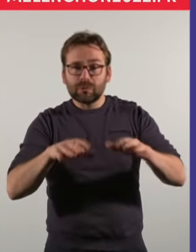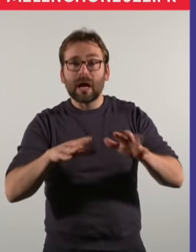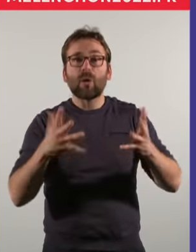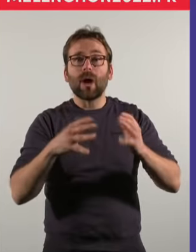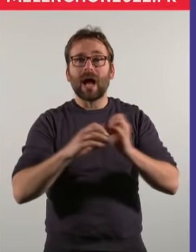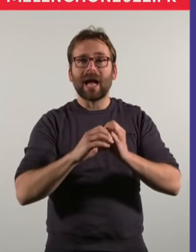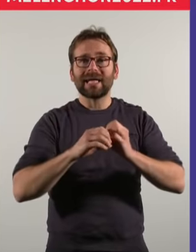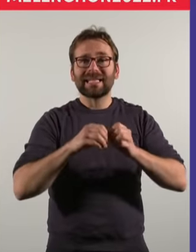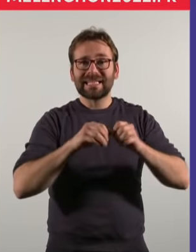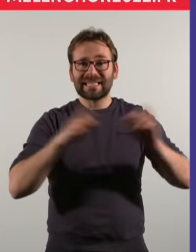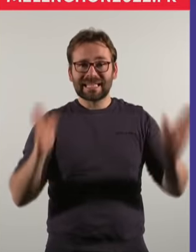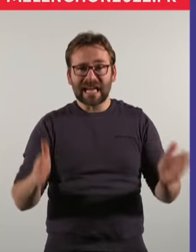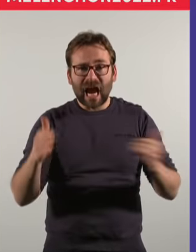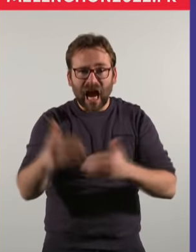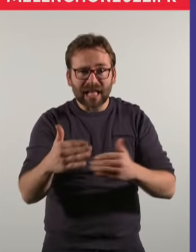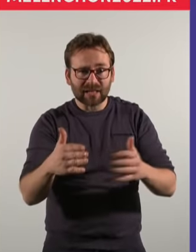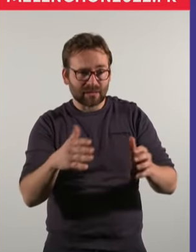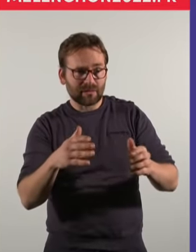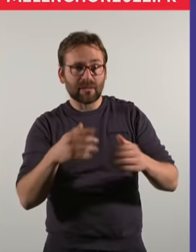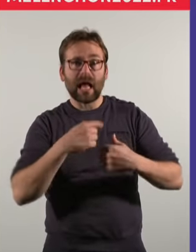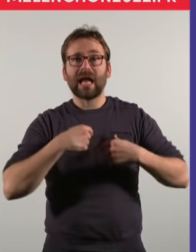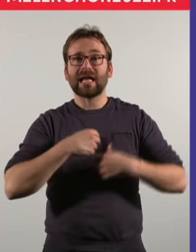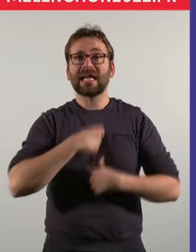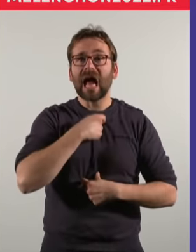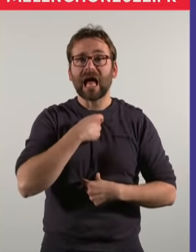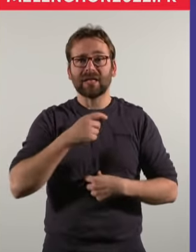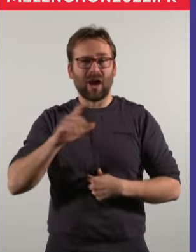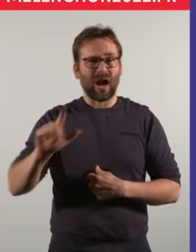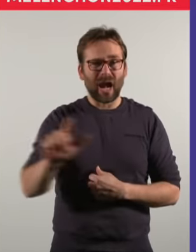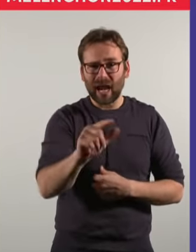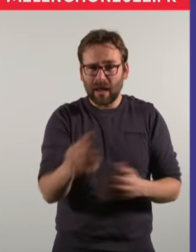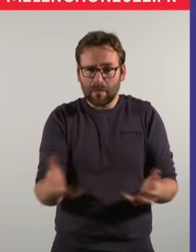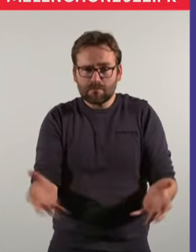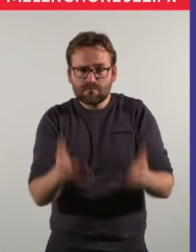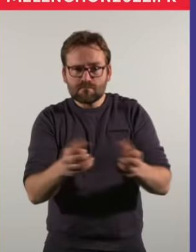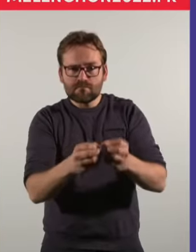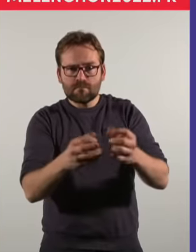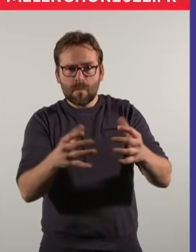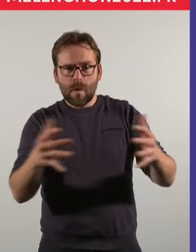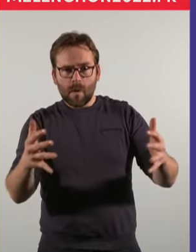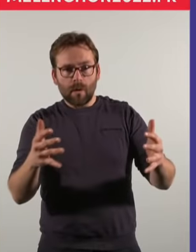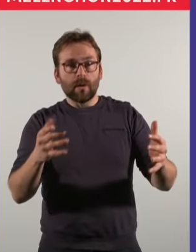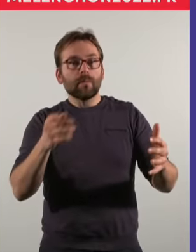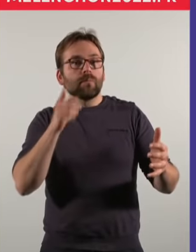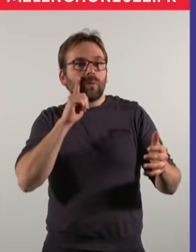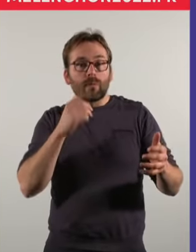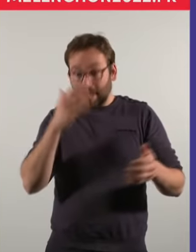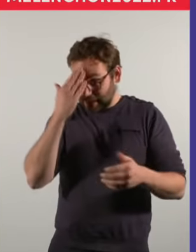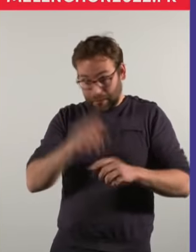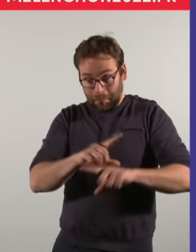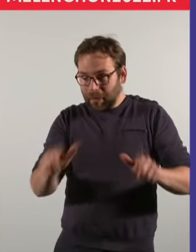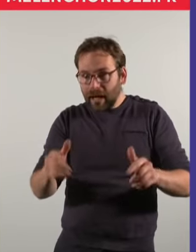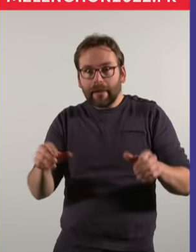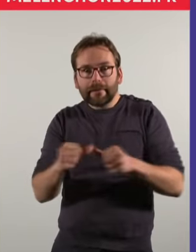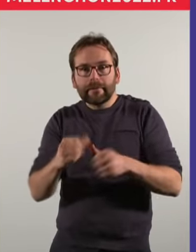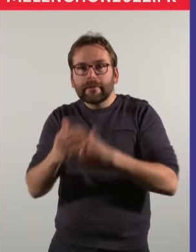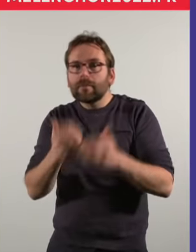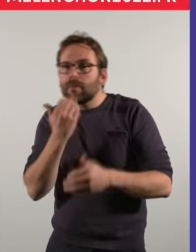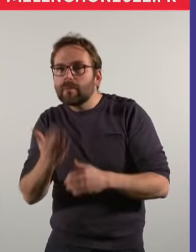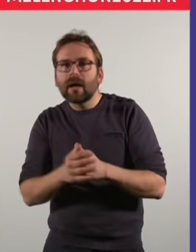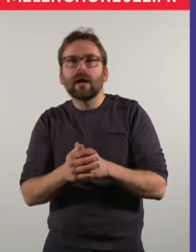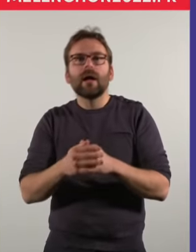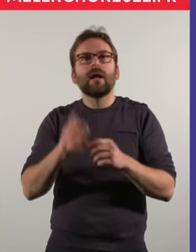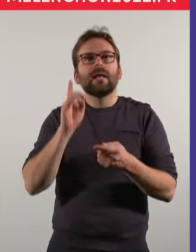n'existe aucune réindustrialisation possible, qui sont ceux qui passent par la voie professionnelle, les bacheliers professionnels